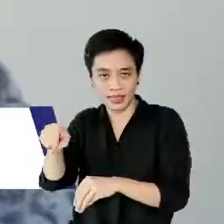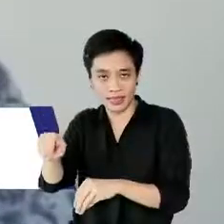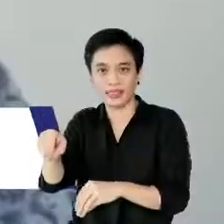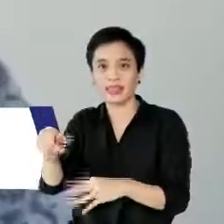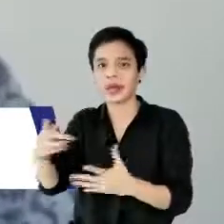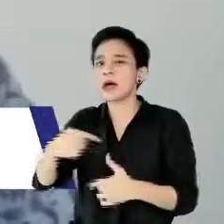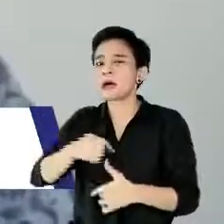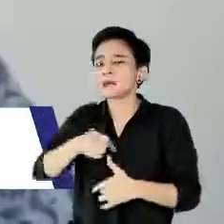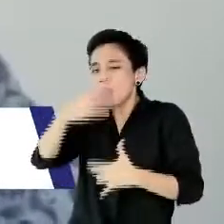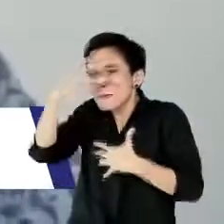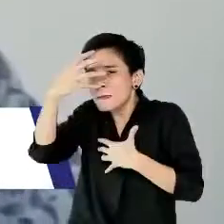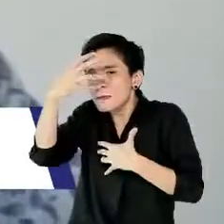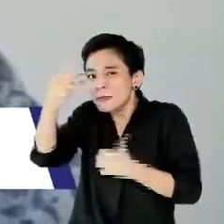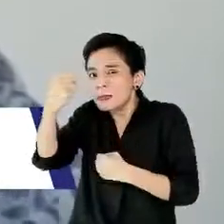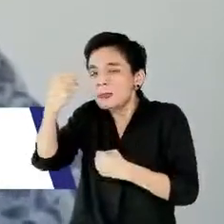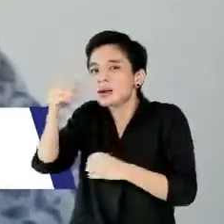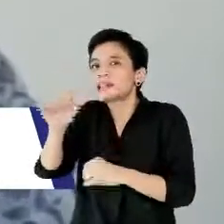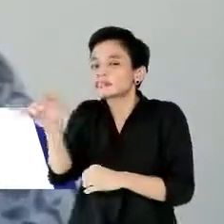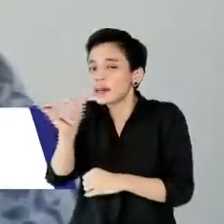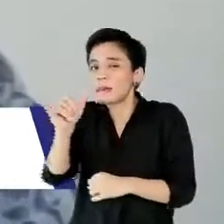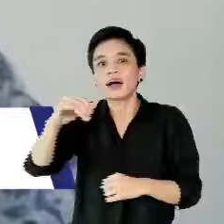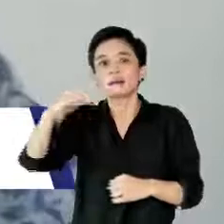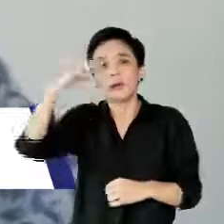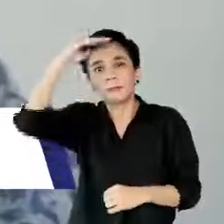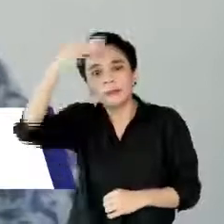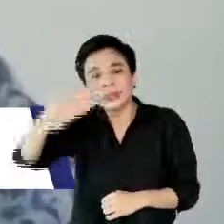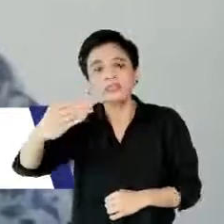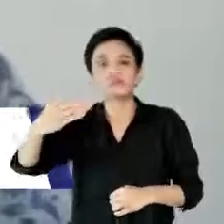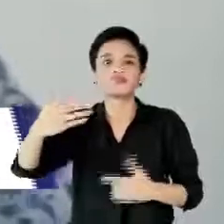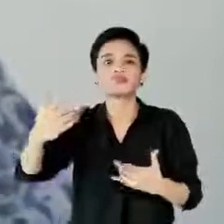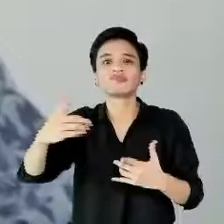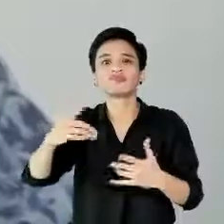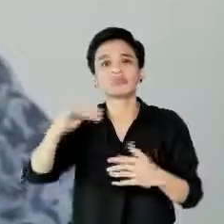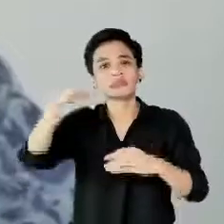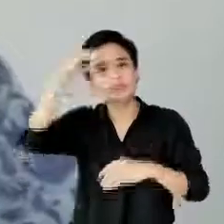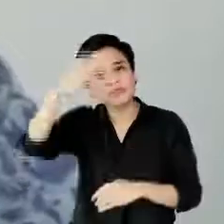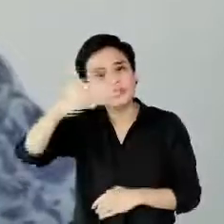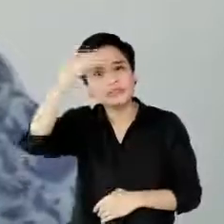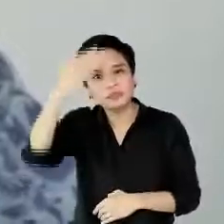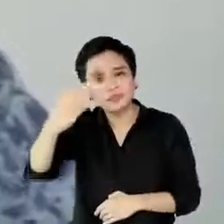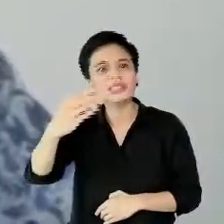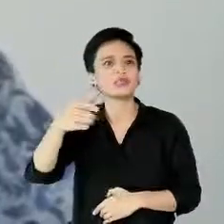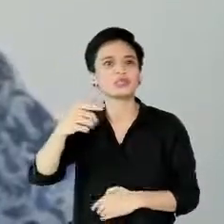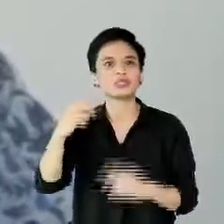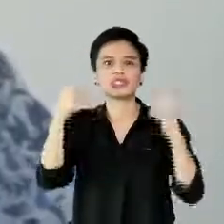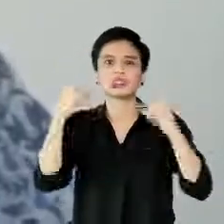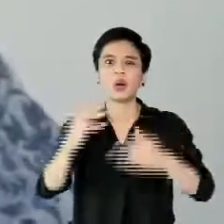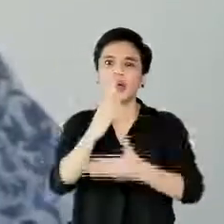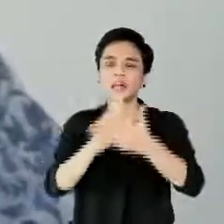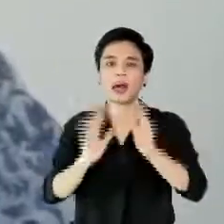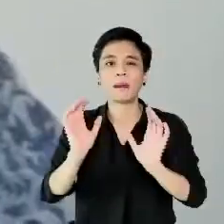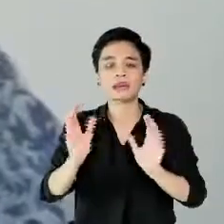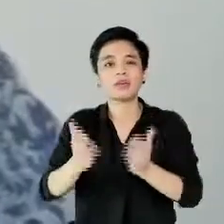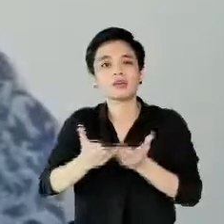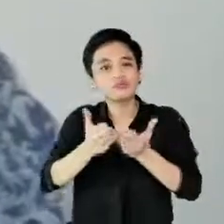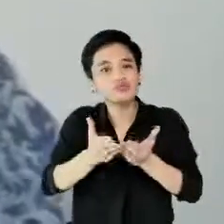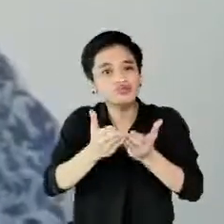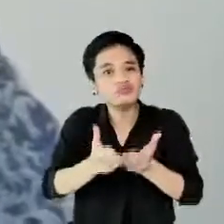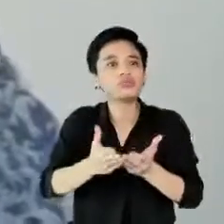dorong untuk baik termasuk terminalnya terminal terminal tipe a di Jawa Tengah itu cukup banyak jadi Terminal Pelabuhan